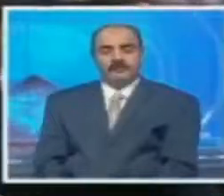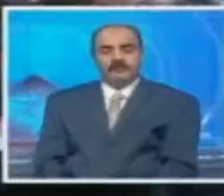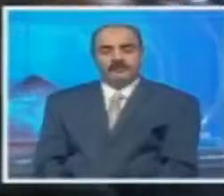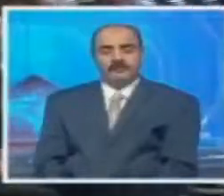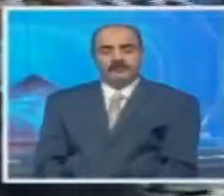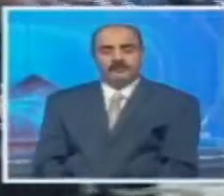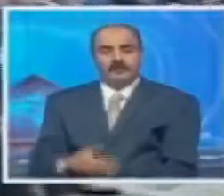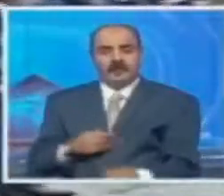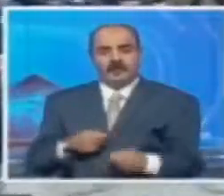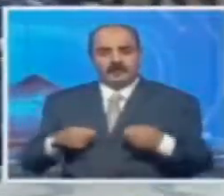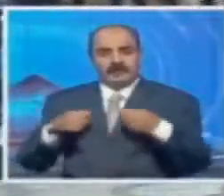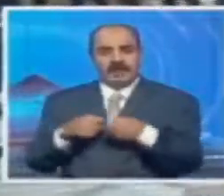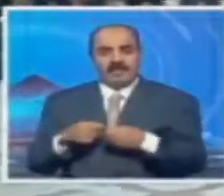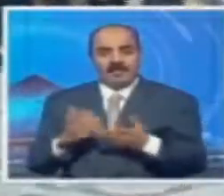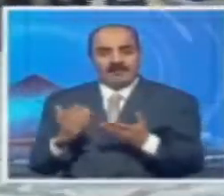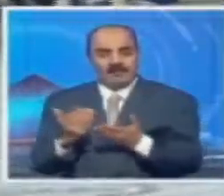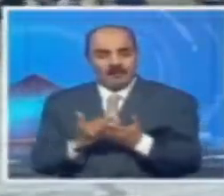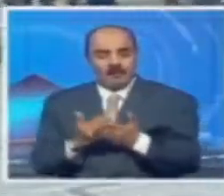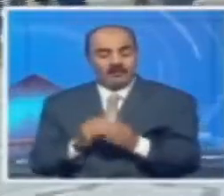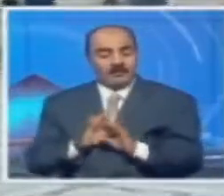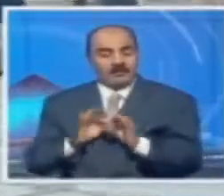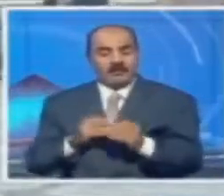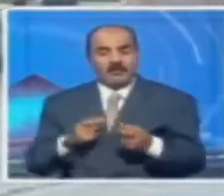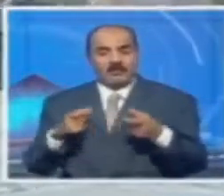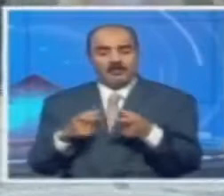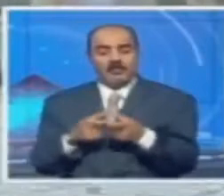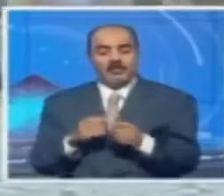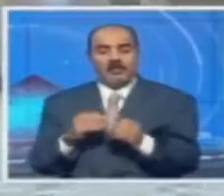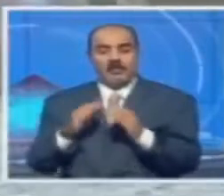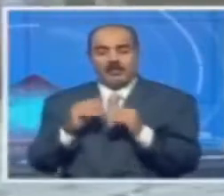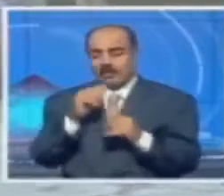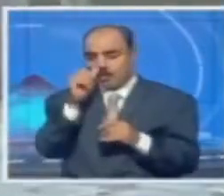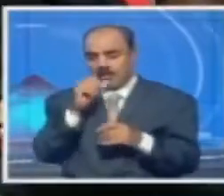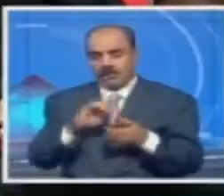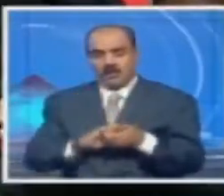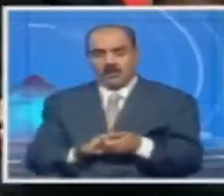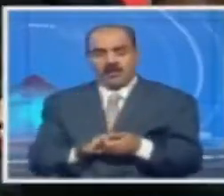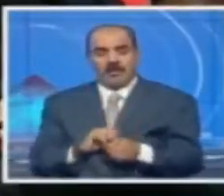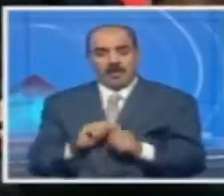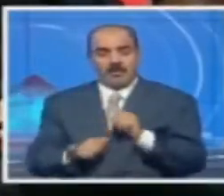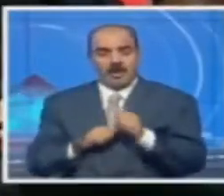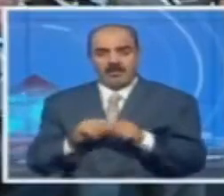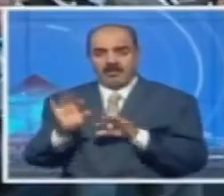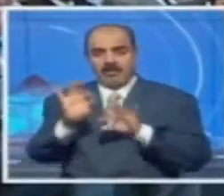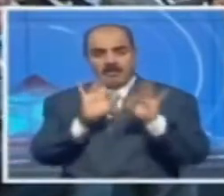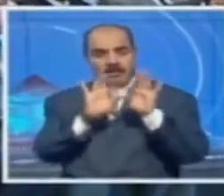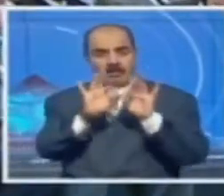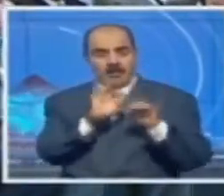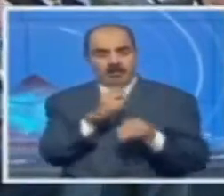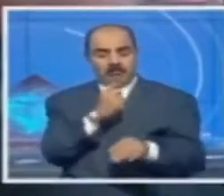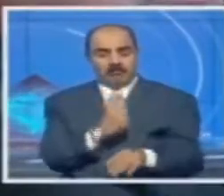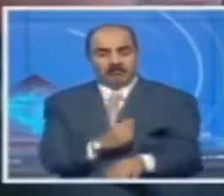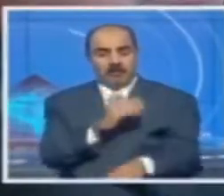في إطار زيادة التعاون الاقتصادي، انطلقت فعاليات المنطقة الاقتصادية المصري الكويتي بمشاركة عدد من رجال الأعمال من